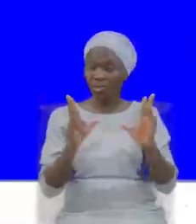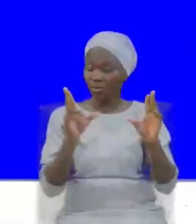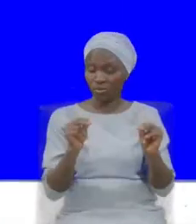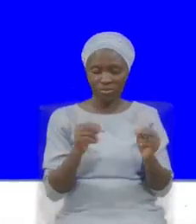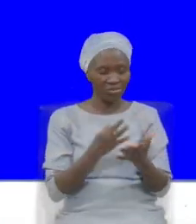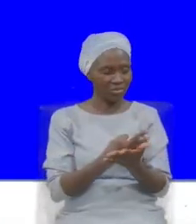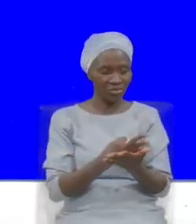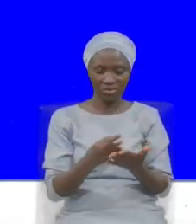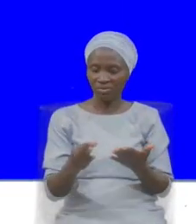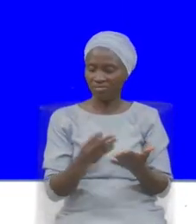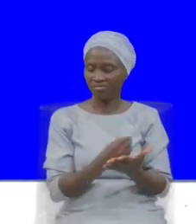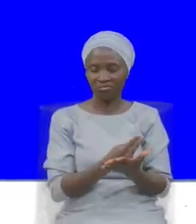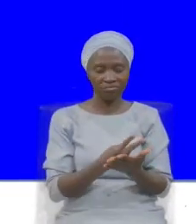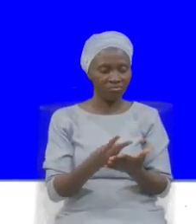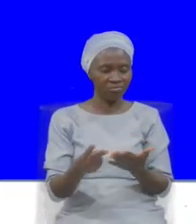Pas d'échec,